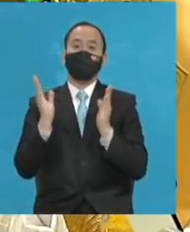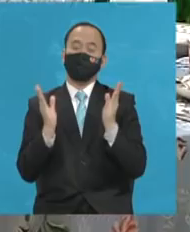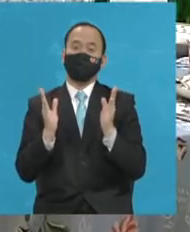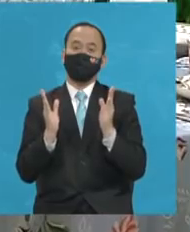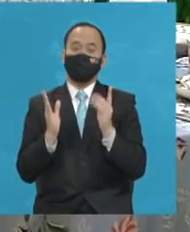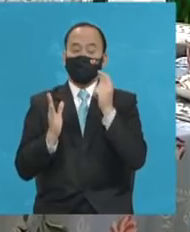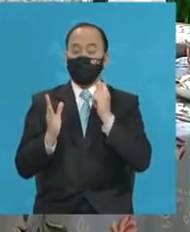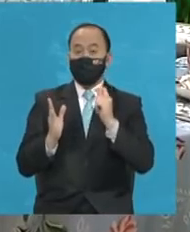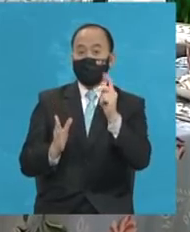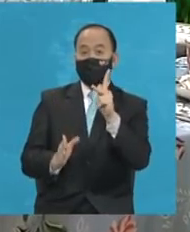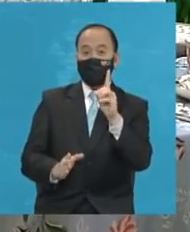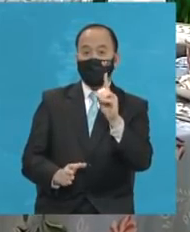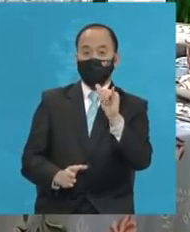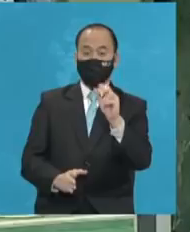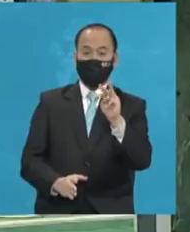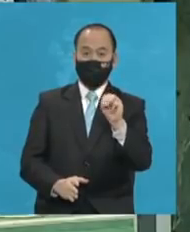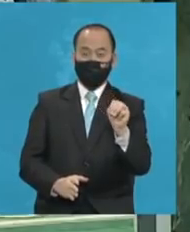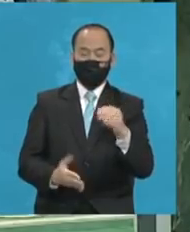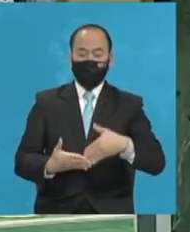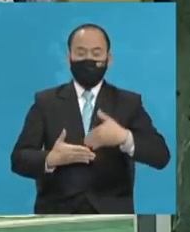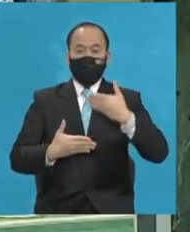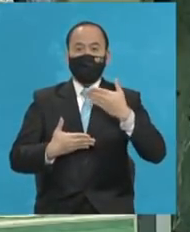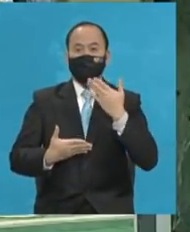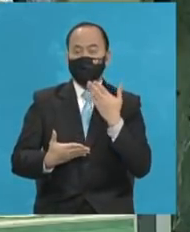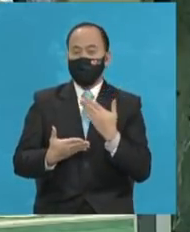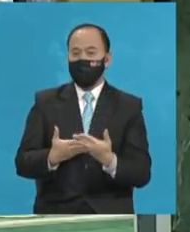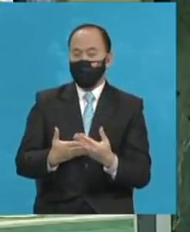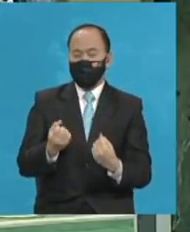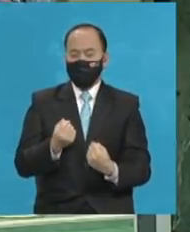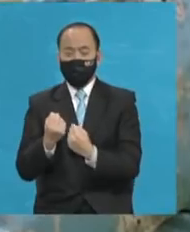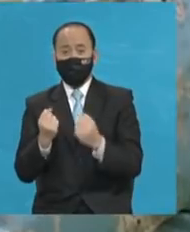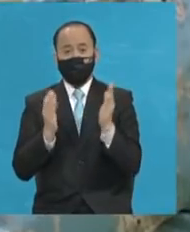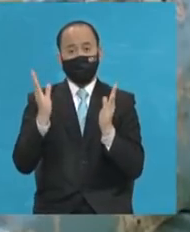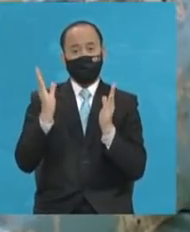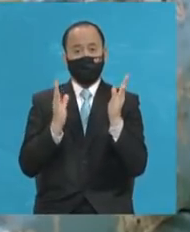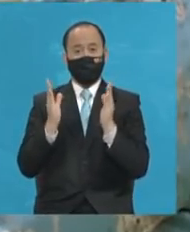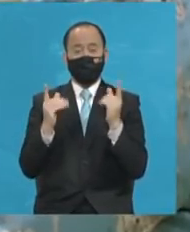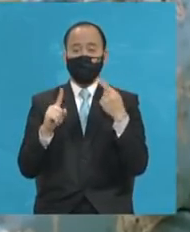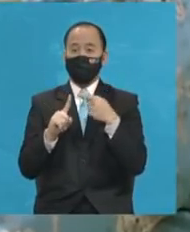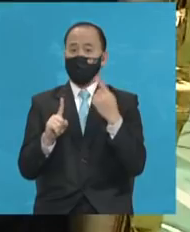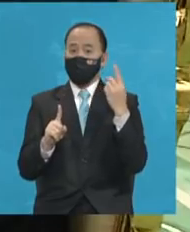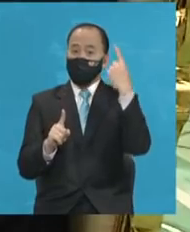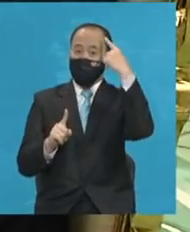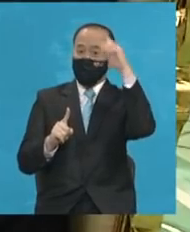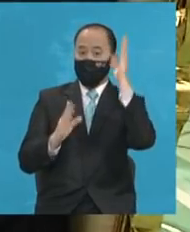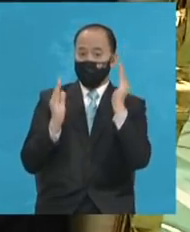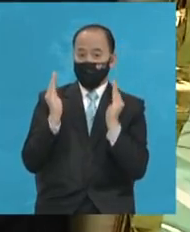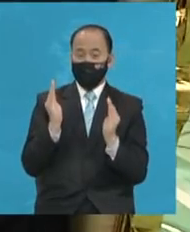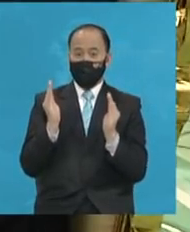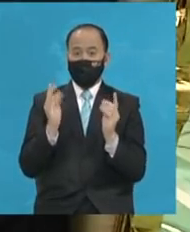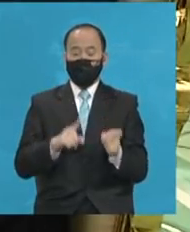kebawah duli Yang Maha Mulia menzahirkan penghargaan atas sokongan Malaysia terhadap negara Brunei Darussalam